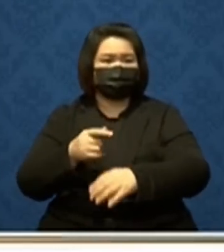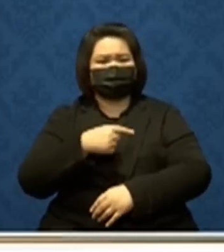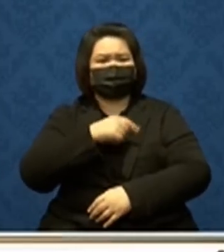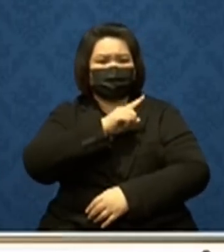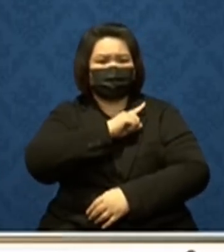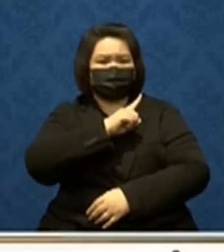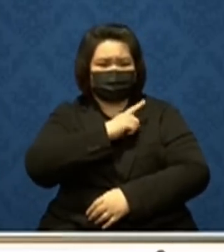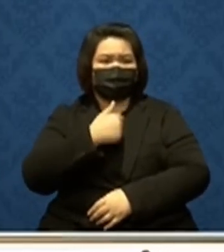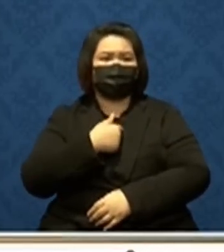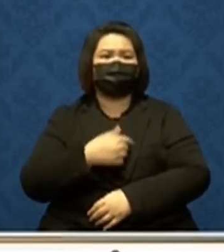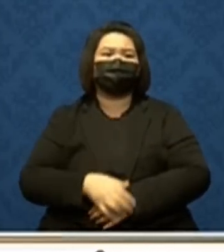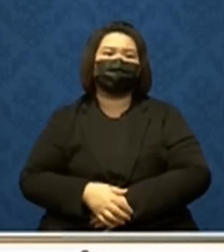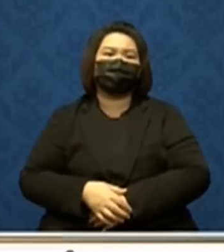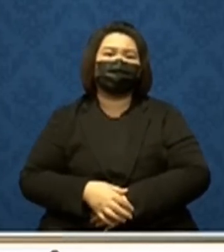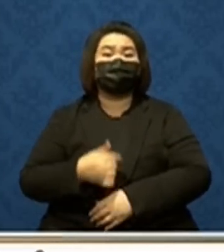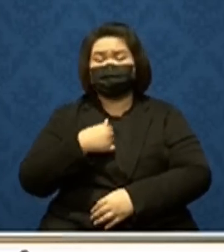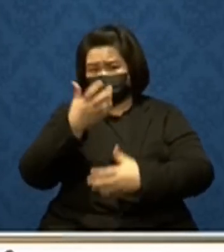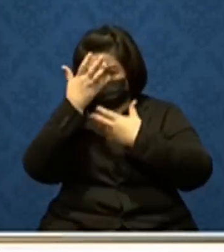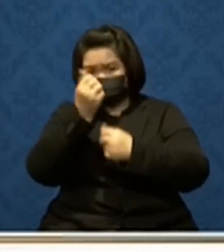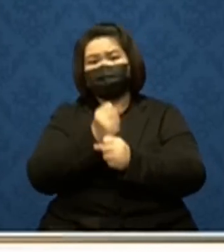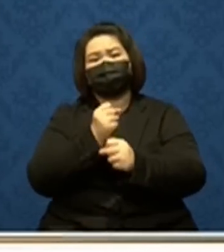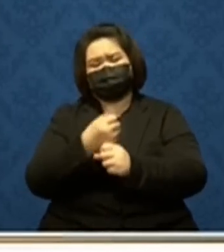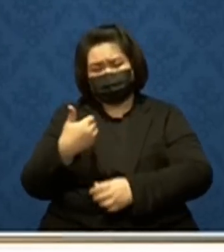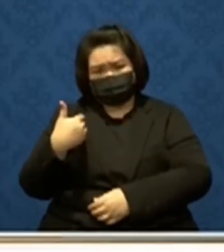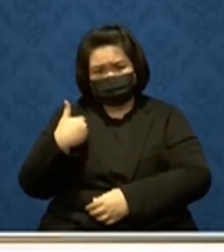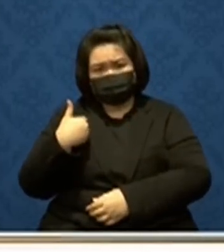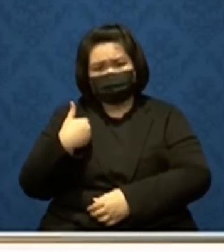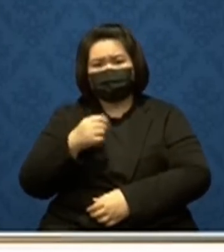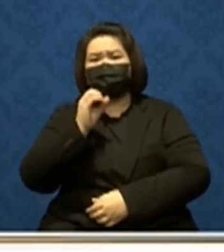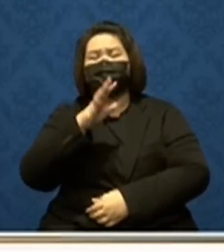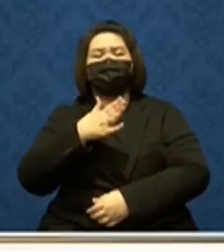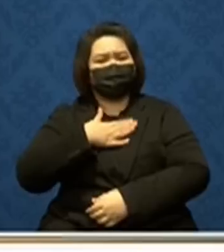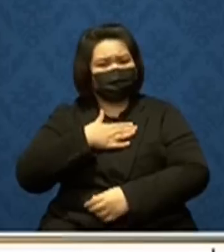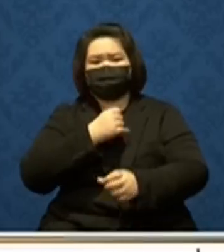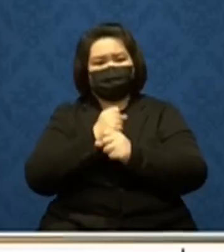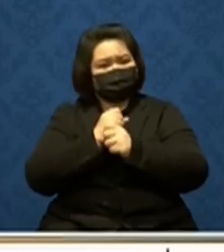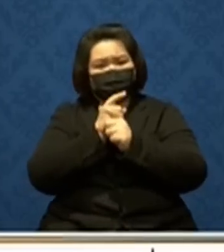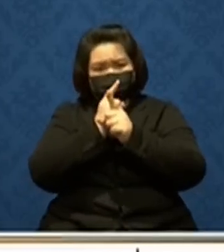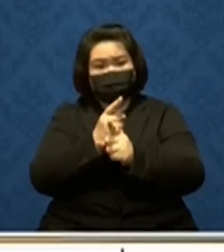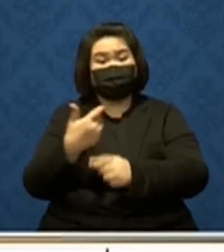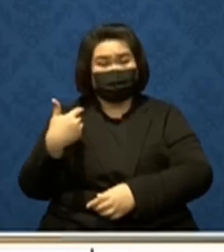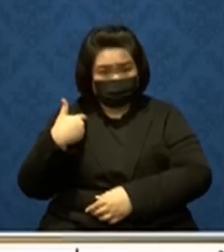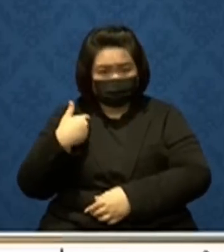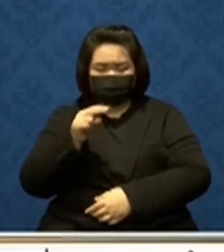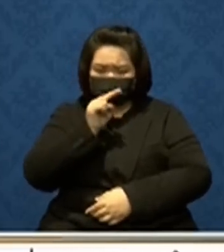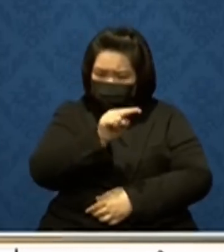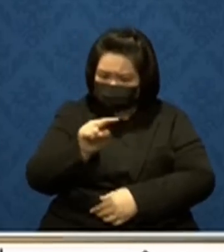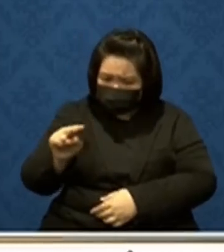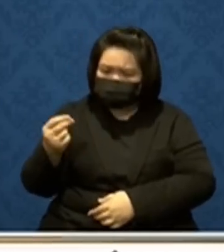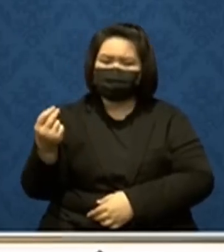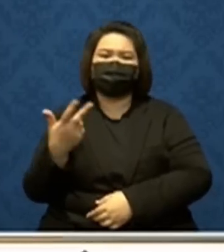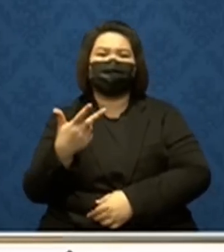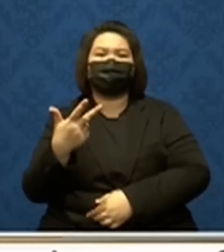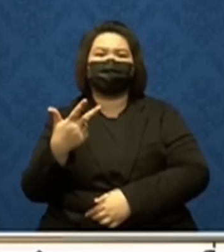ที่ท่านบอกว่าผมละเลยไม่สนใจติดตามหน่อยครับเพื่อจะบอกว่าไม่จริงผมสนใจติดตามทั้งสาม